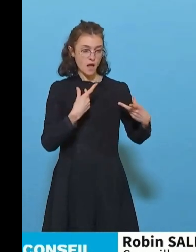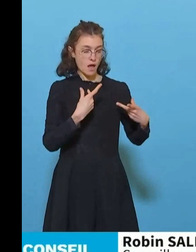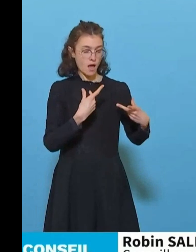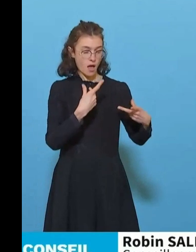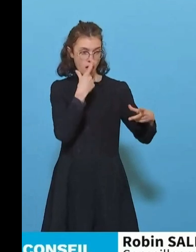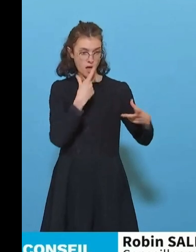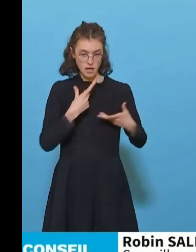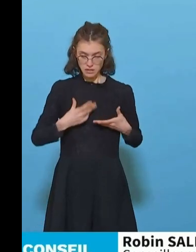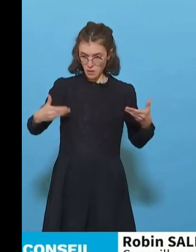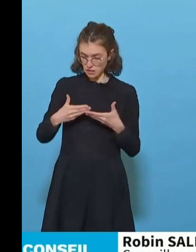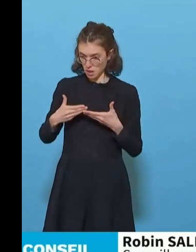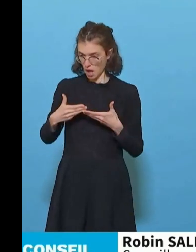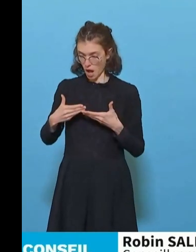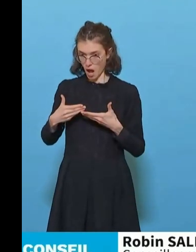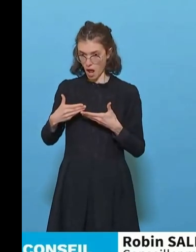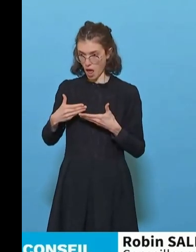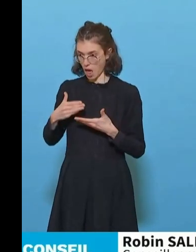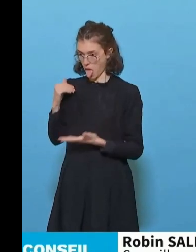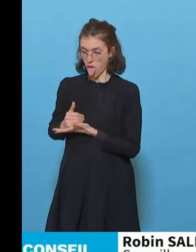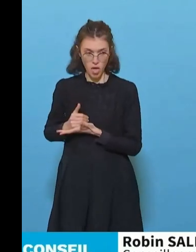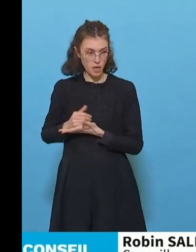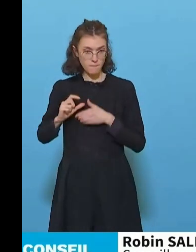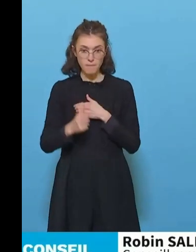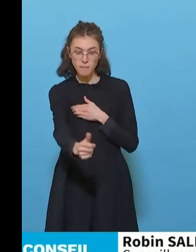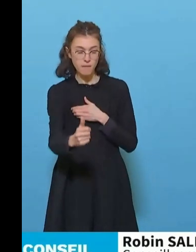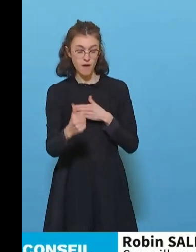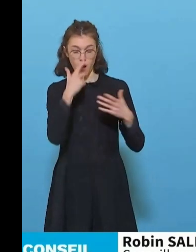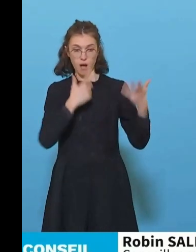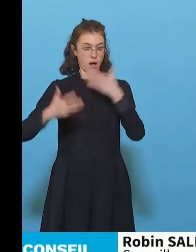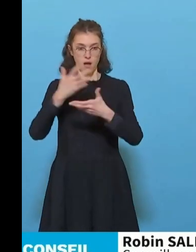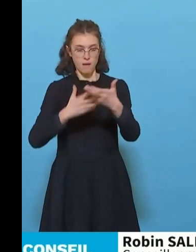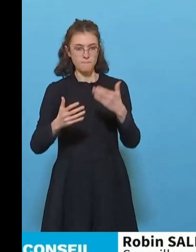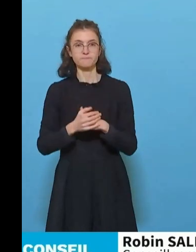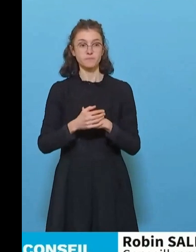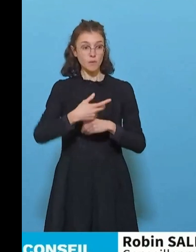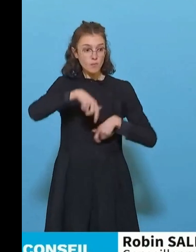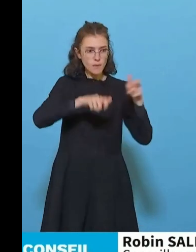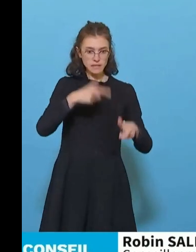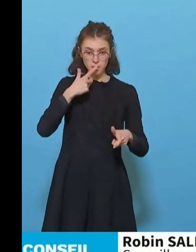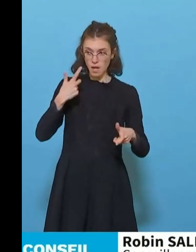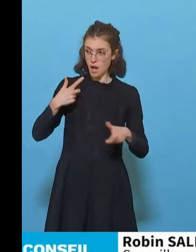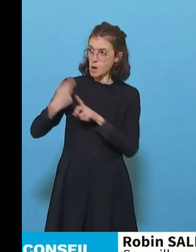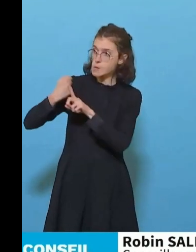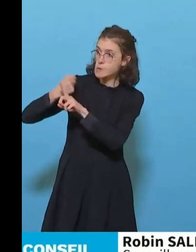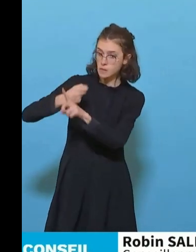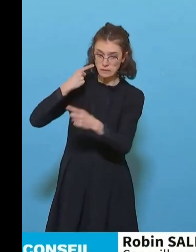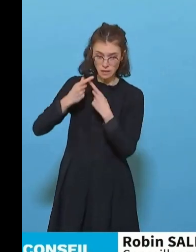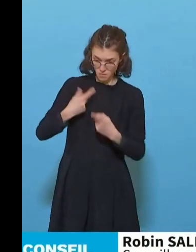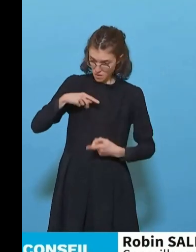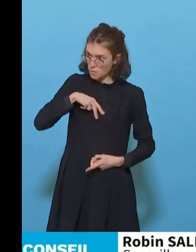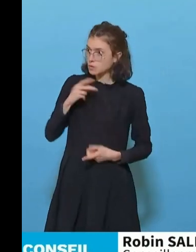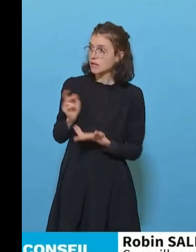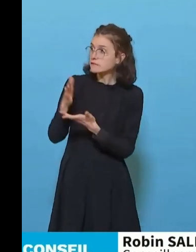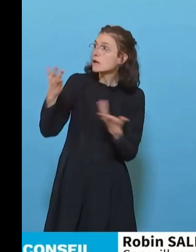l'enceinte municipale de saluer tous ceux qui luttent pour leur avenir. Leur mobilisation est un motif d'espoir dans une